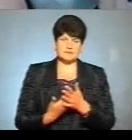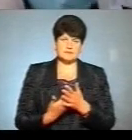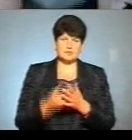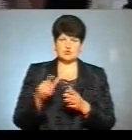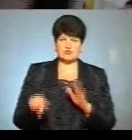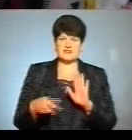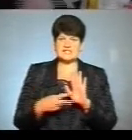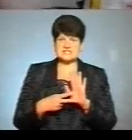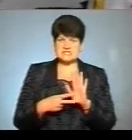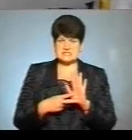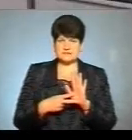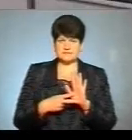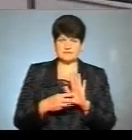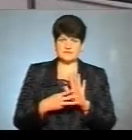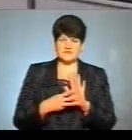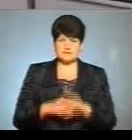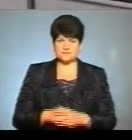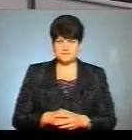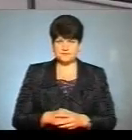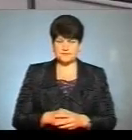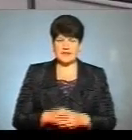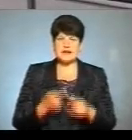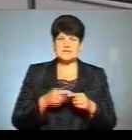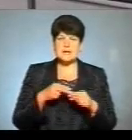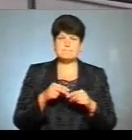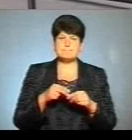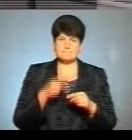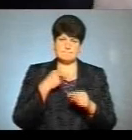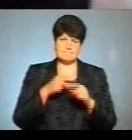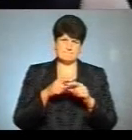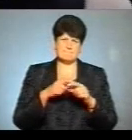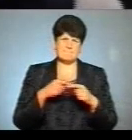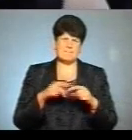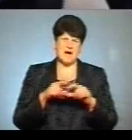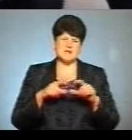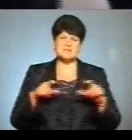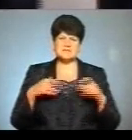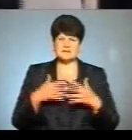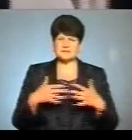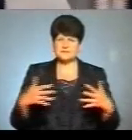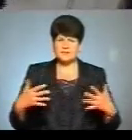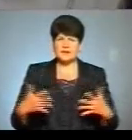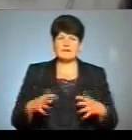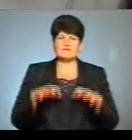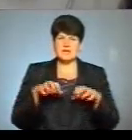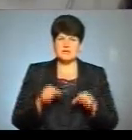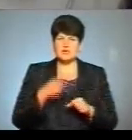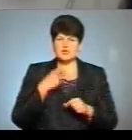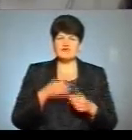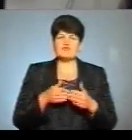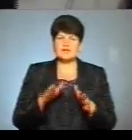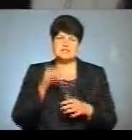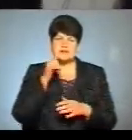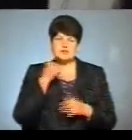чоловік 7-8. А це магазин непродовольчих товарів. А власниця Світлана Лемега каже, відкриється завтра.